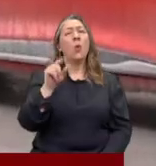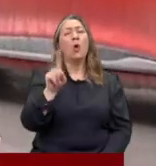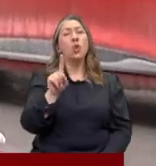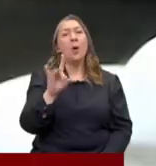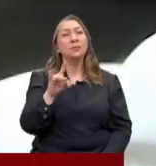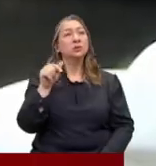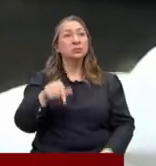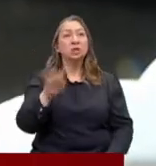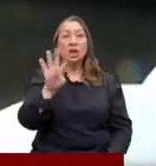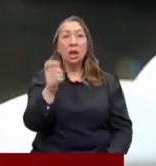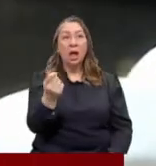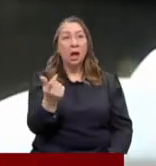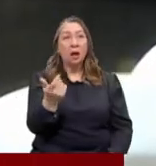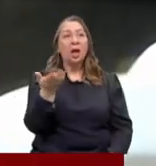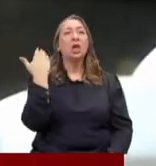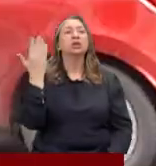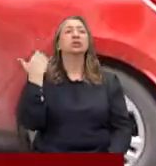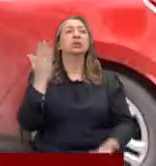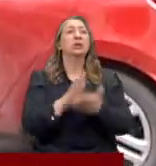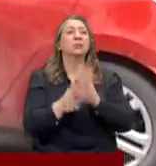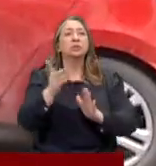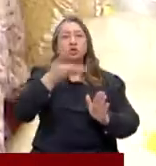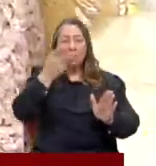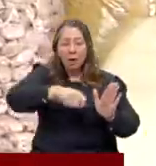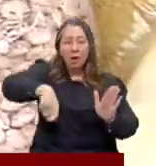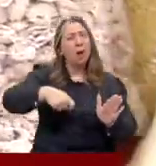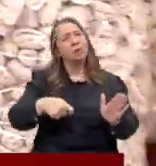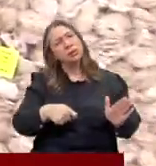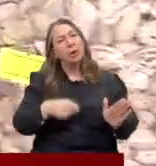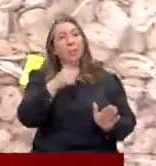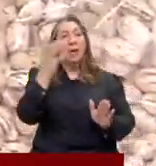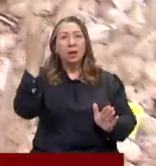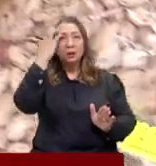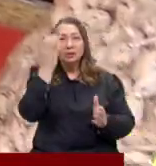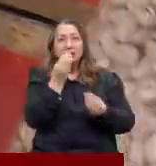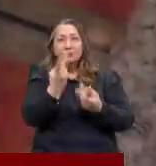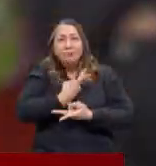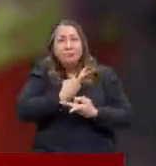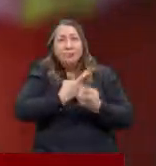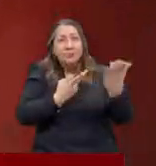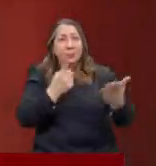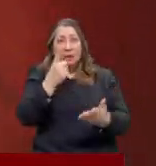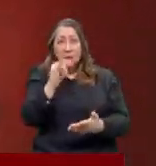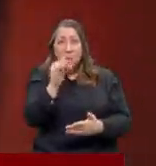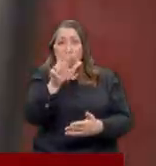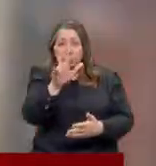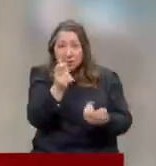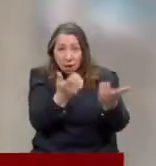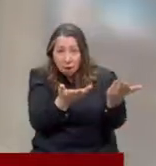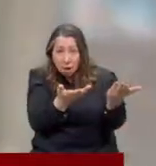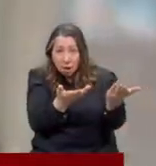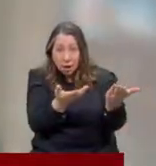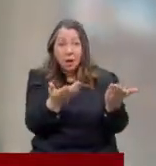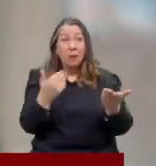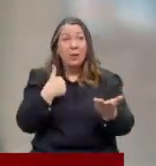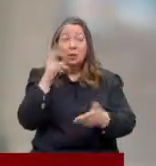15 lira, şimdi olmuş 40 lira. O eskideydi, hatta şimdi çorba da kaynatamıyoruz. Bunlar bizim en başta gelen yiyeceklerimiz. Bir kilosu 35 lira bunun. Ben